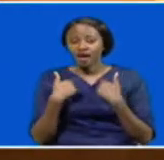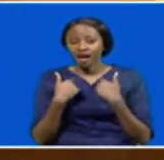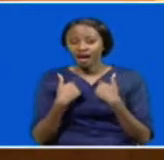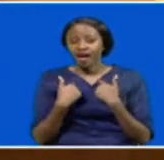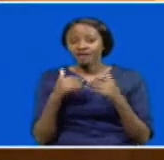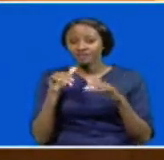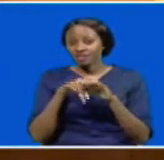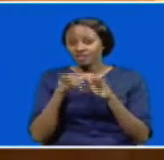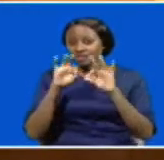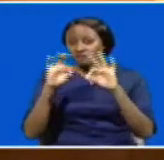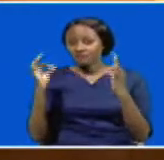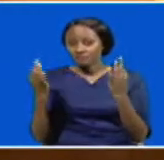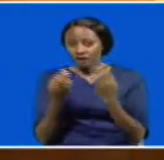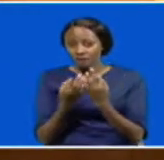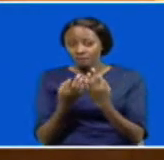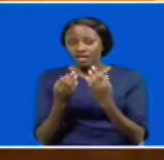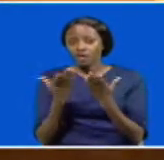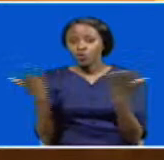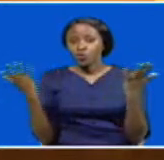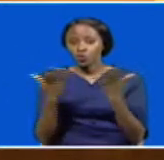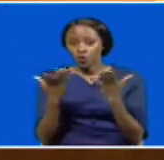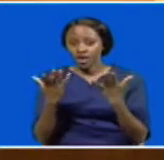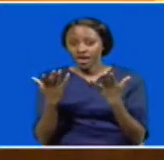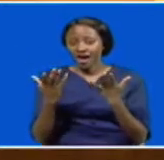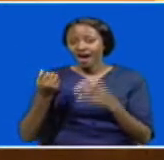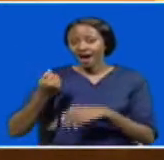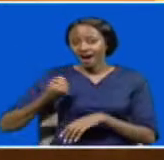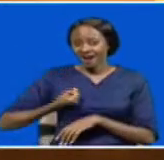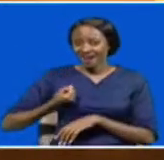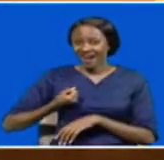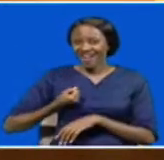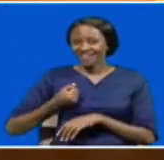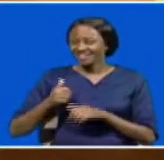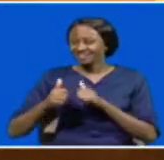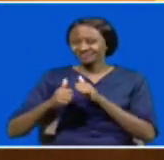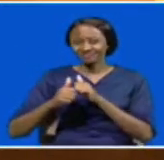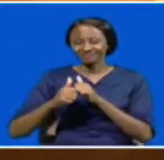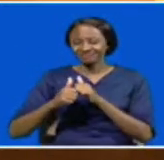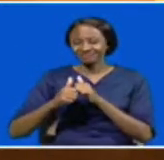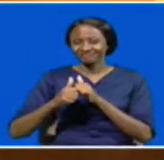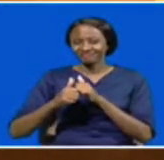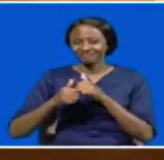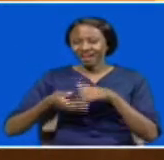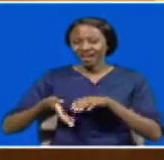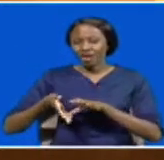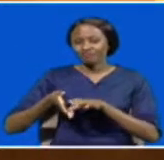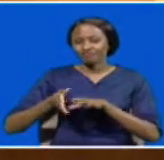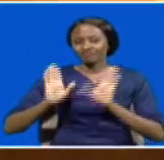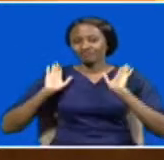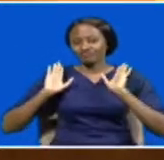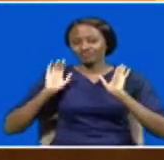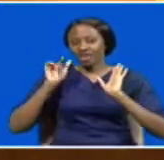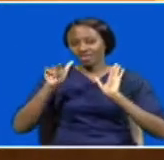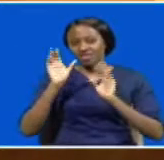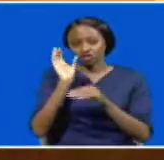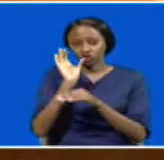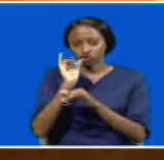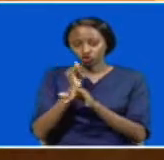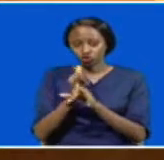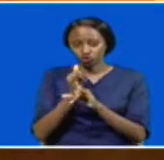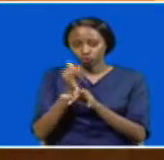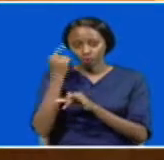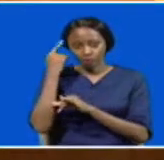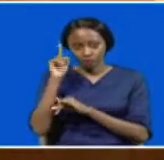inavyowasikitisha familia moja ambao mtoto wao wa kike aliamua kuacha kazi ambao alikuwa, ama maajabu zaidi ya kuogofa